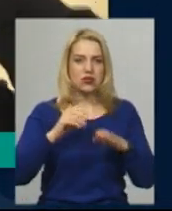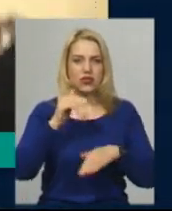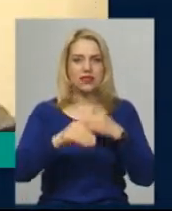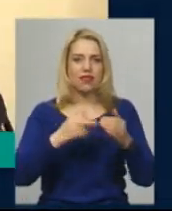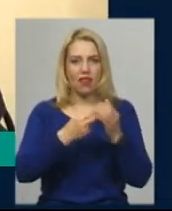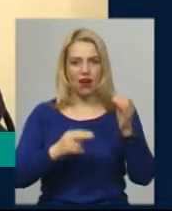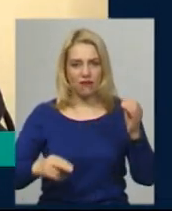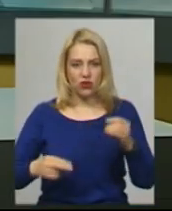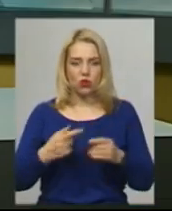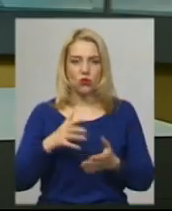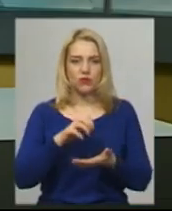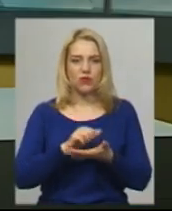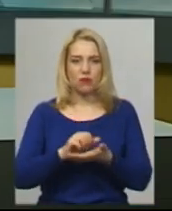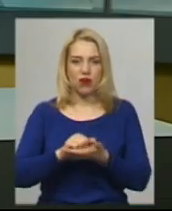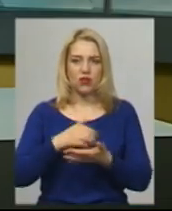Хмельниччини.